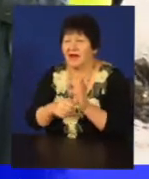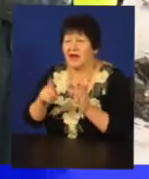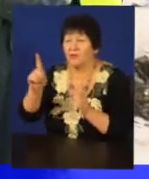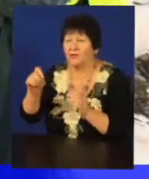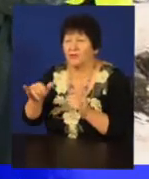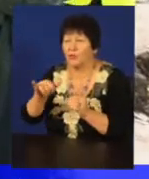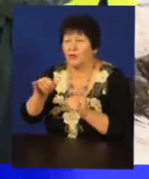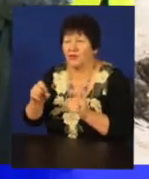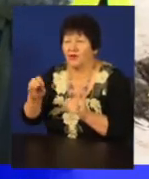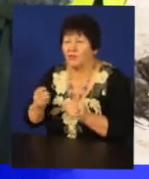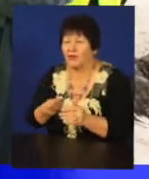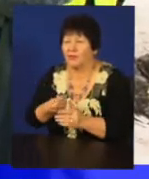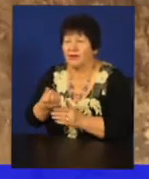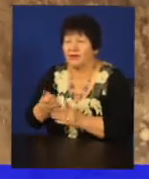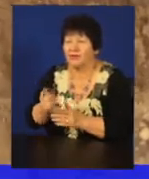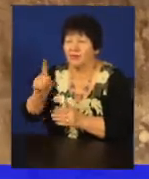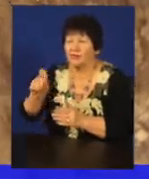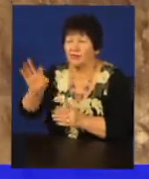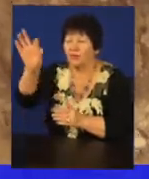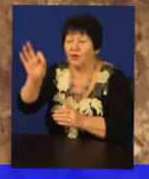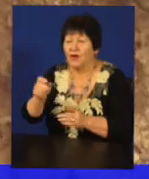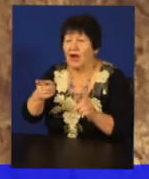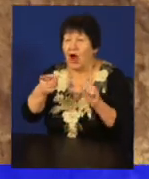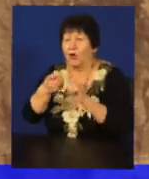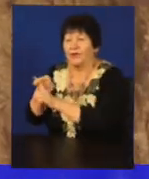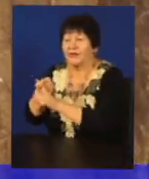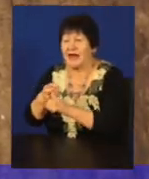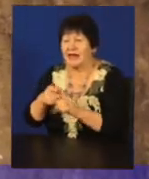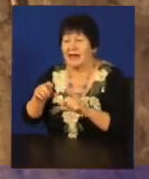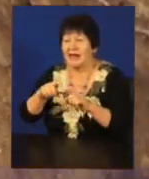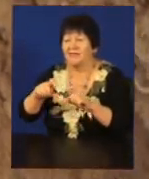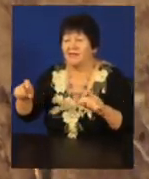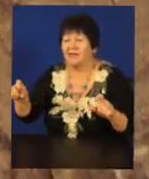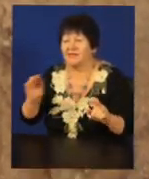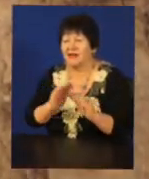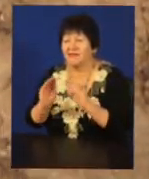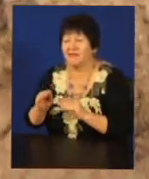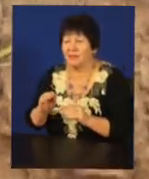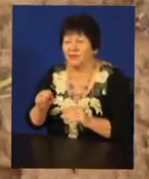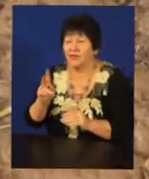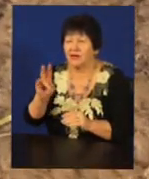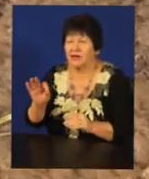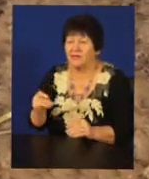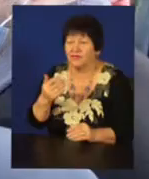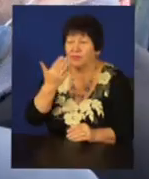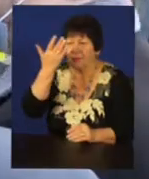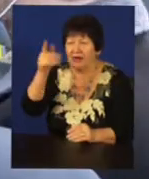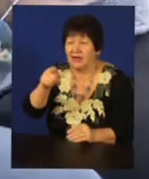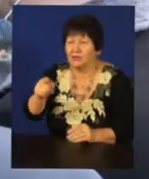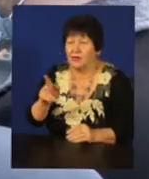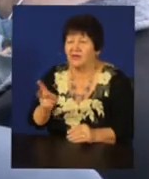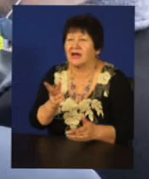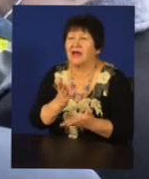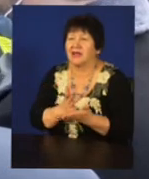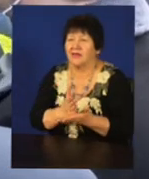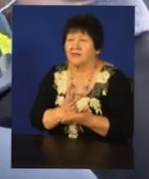Uniunea Europeană pledează pentru 100% conectarea populației la sistemul de canalizare. Și după părerea dumneavoastră, care este scenariul